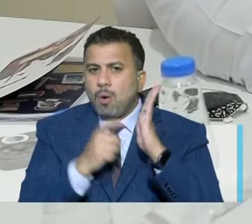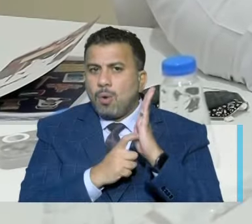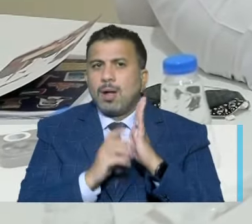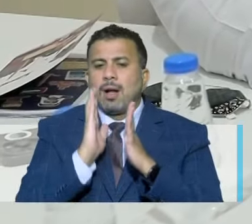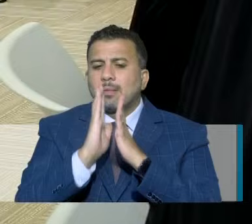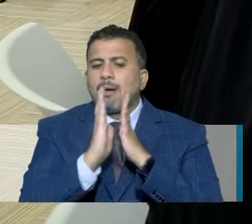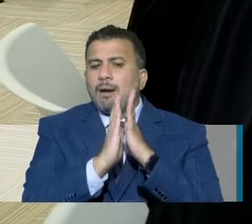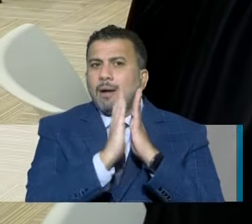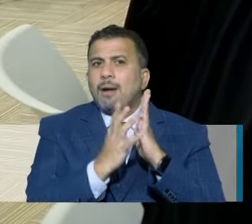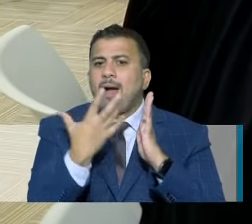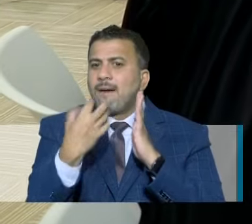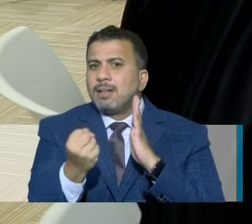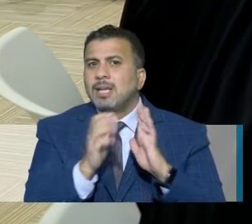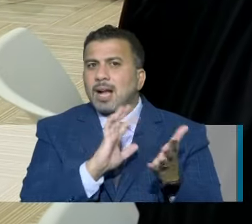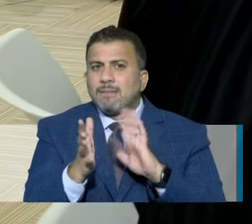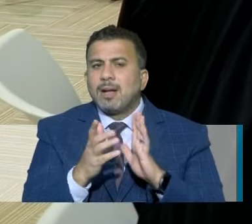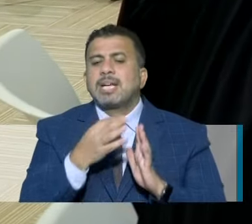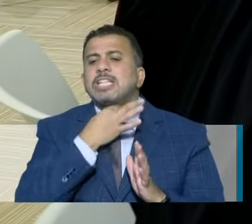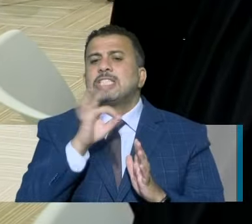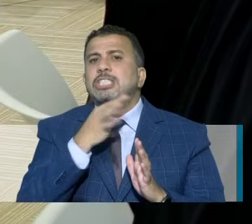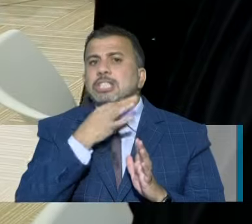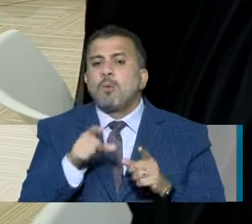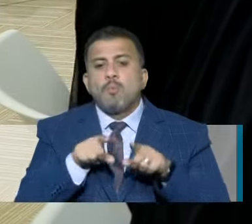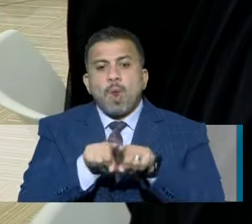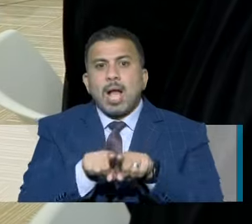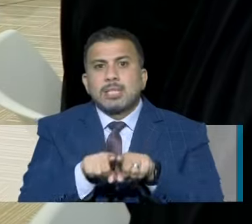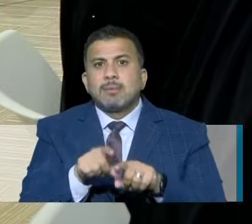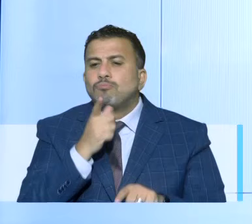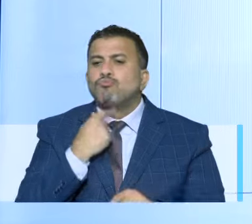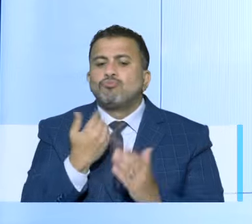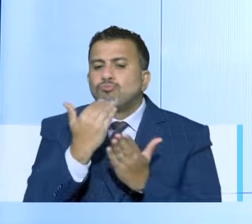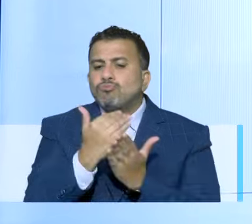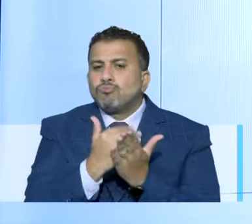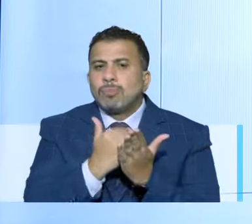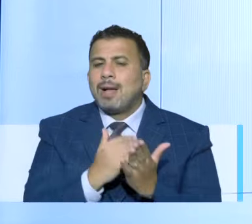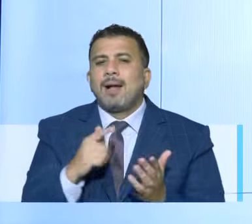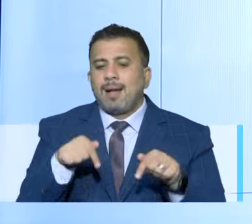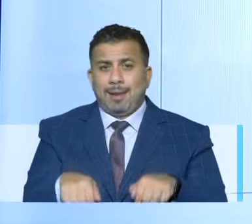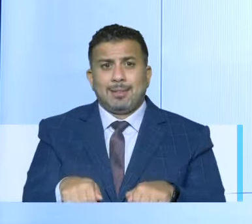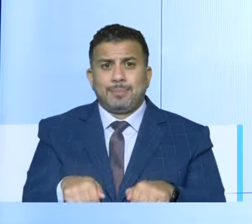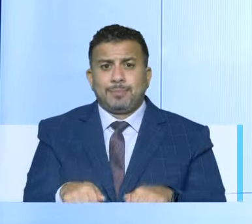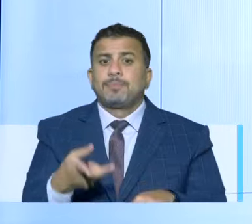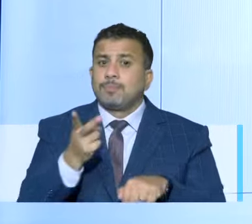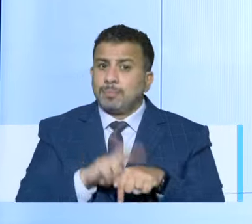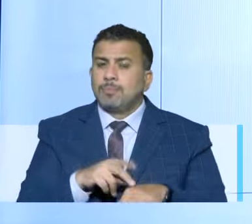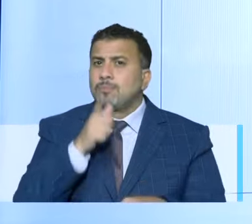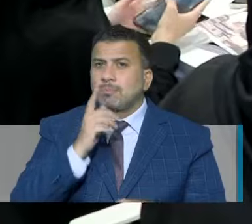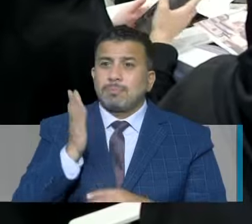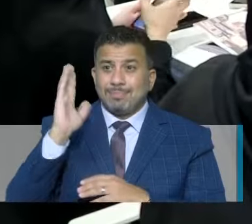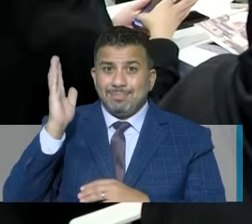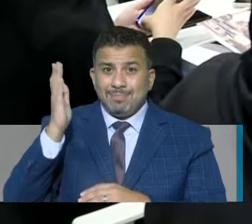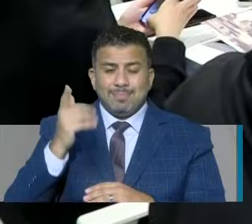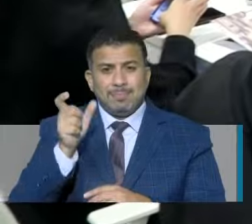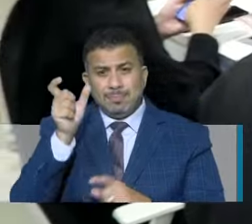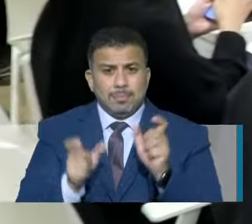إدارة الوثائق وتحديث النظام بما يتناسب مع المتطلبات الحالية، فيما قدم القائمون على